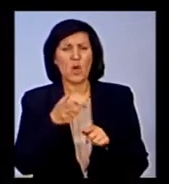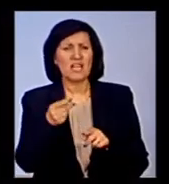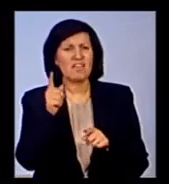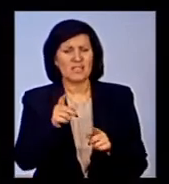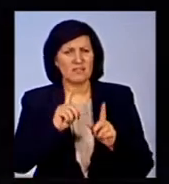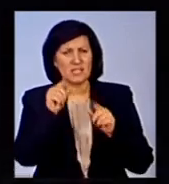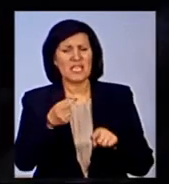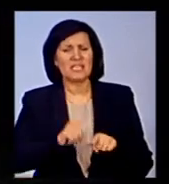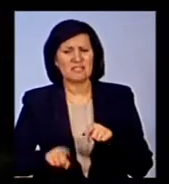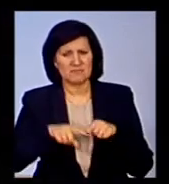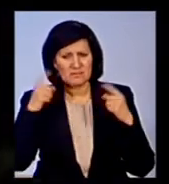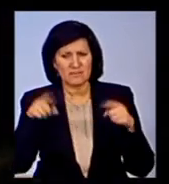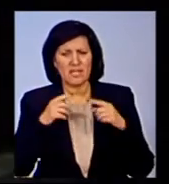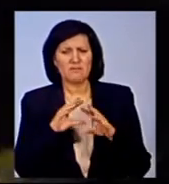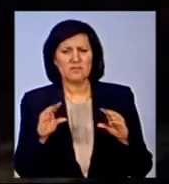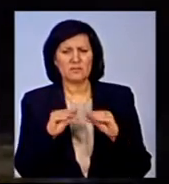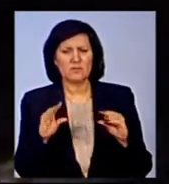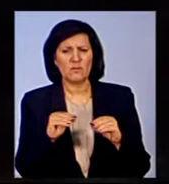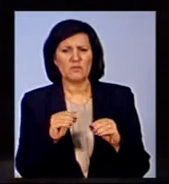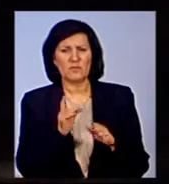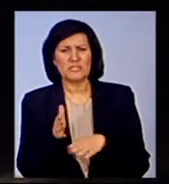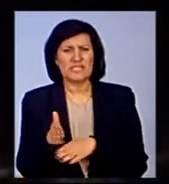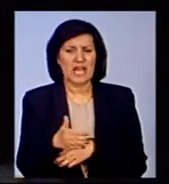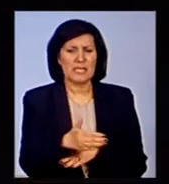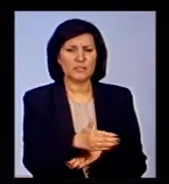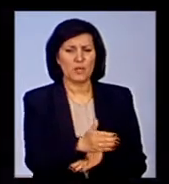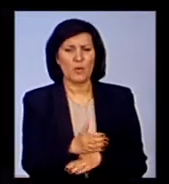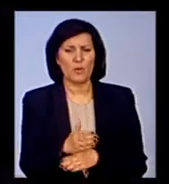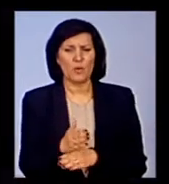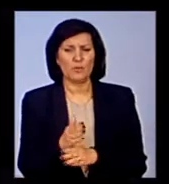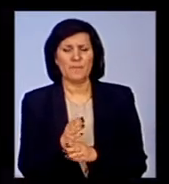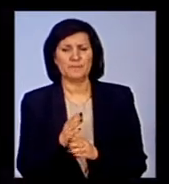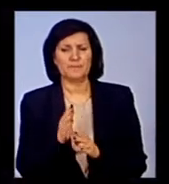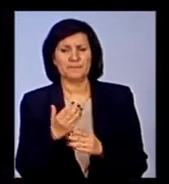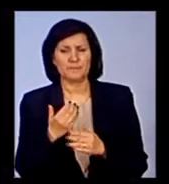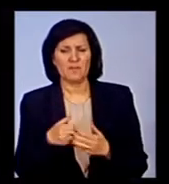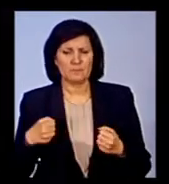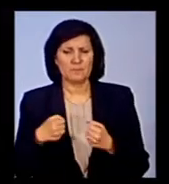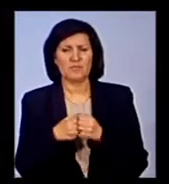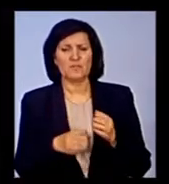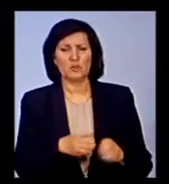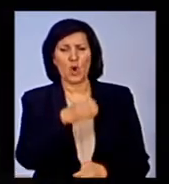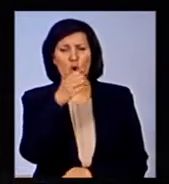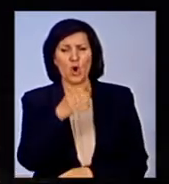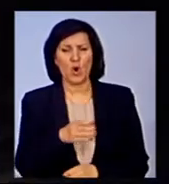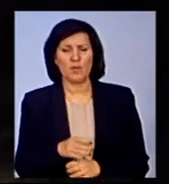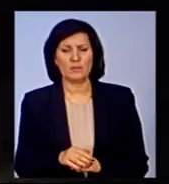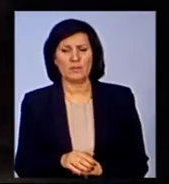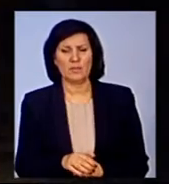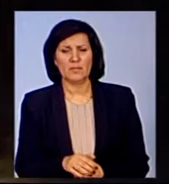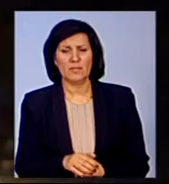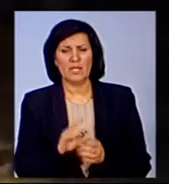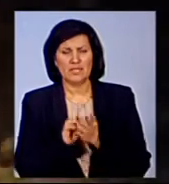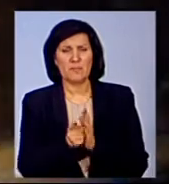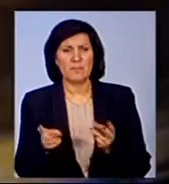швидкості. Все, вона її занесло. ДТП, влупилася в стовп. На Терешкові